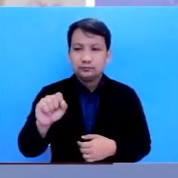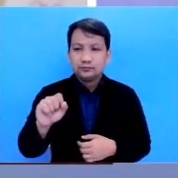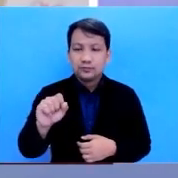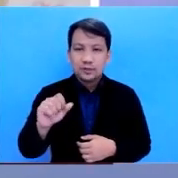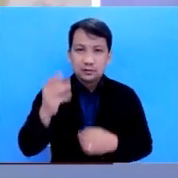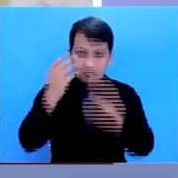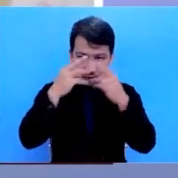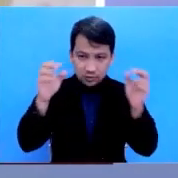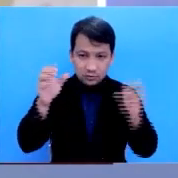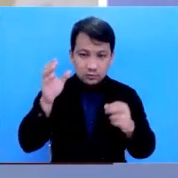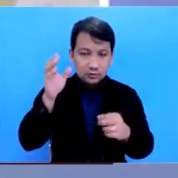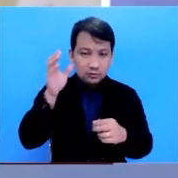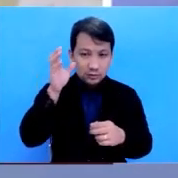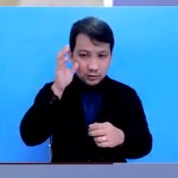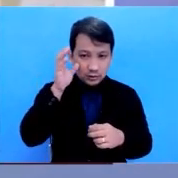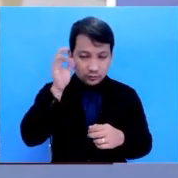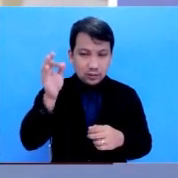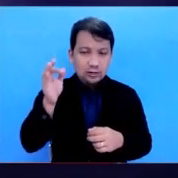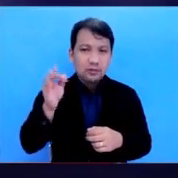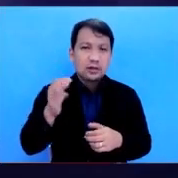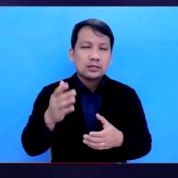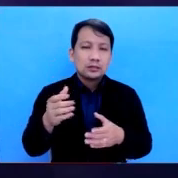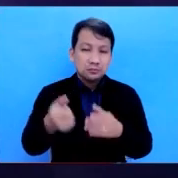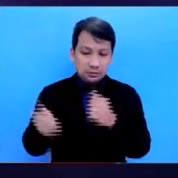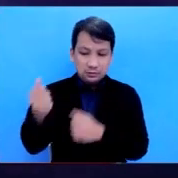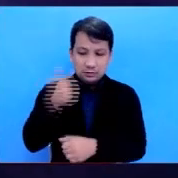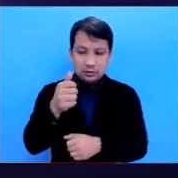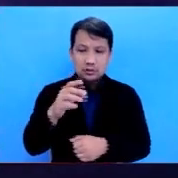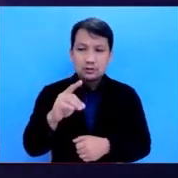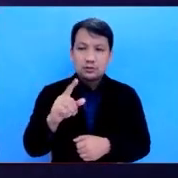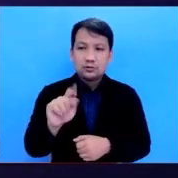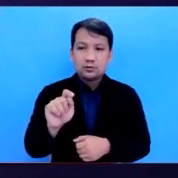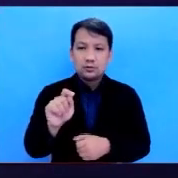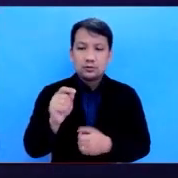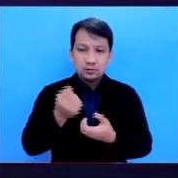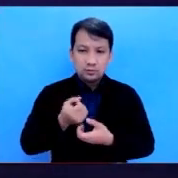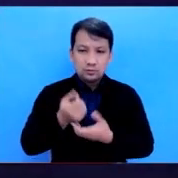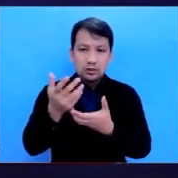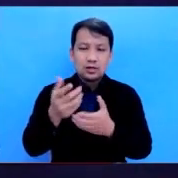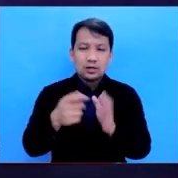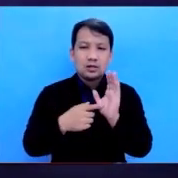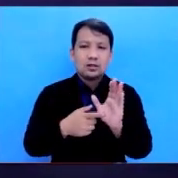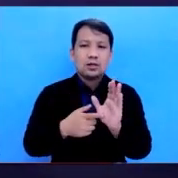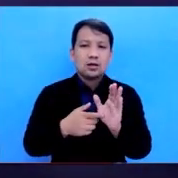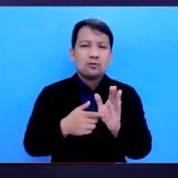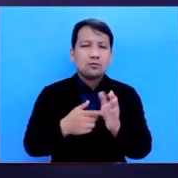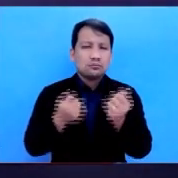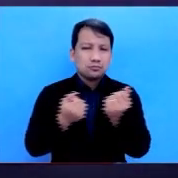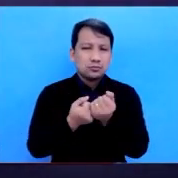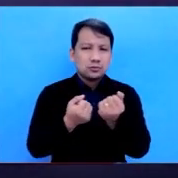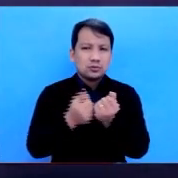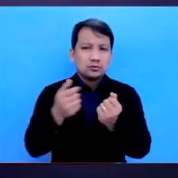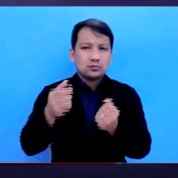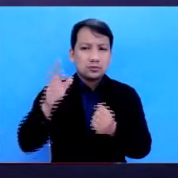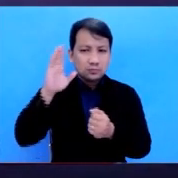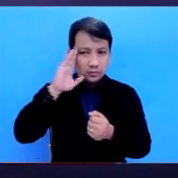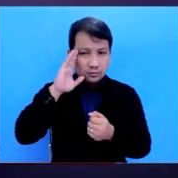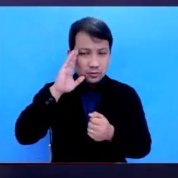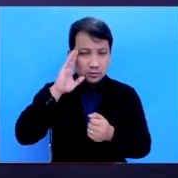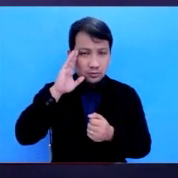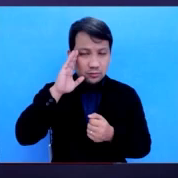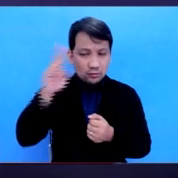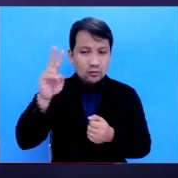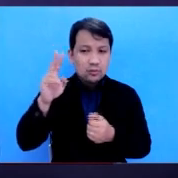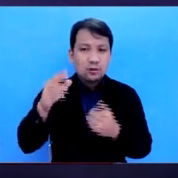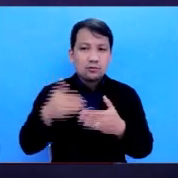ang alok na maging Tourism Secretary. Sa isang pahayag, sinabi ni Frasco na suportado niya si PBBM na buhayin